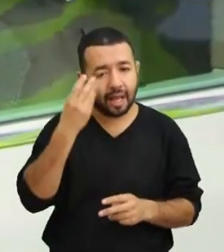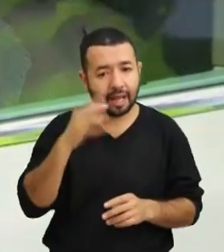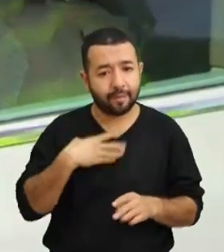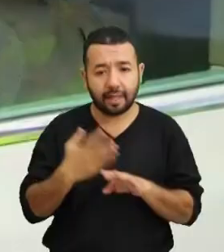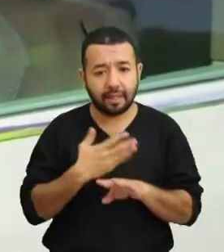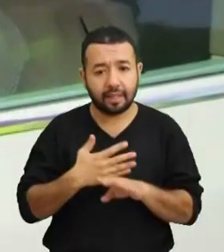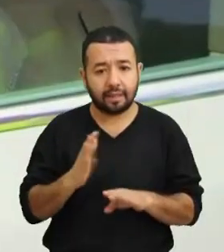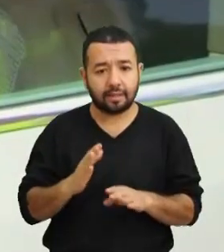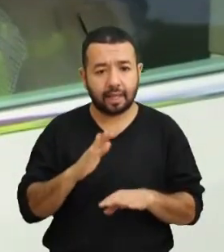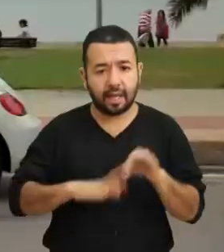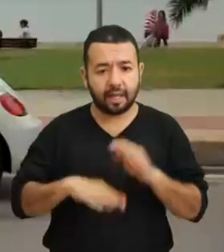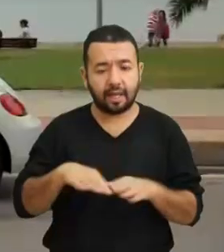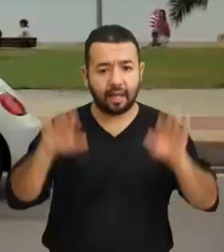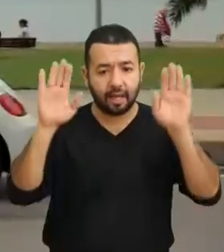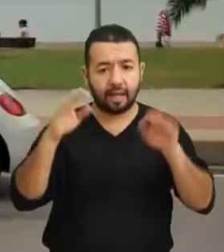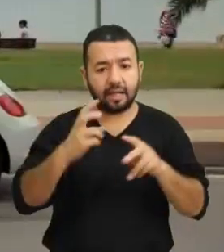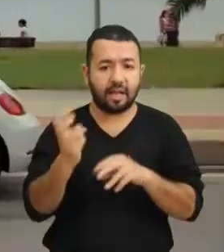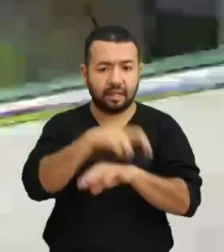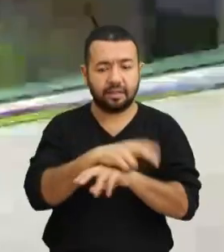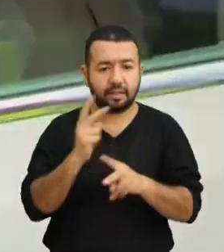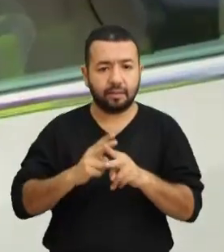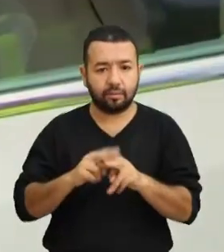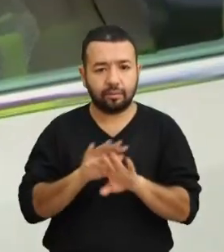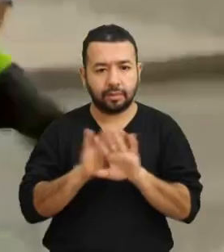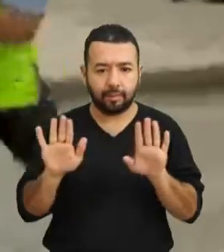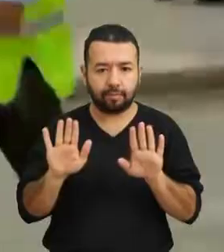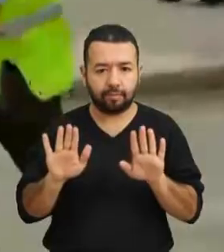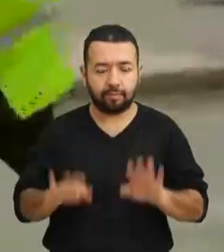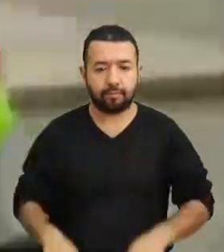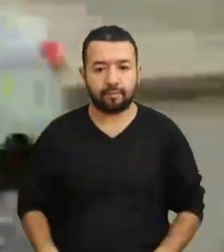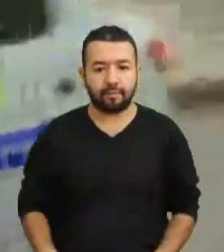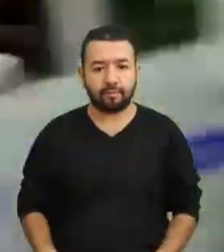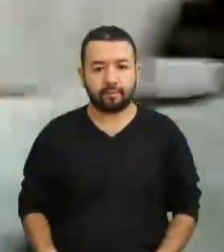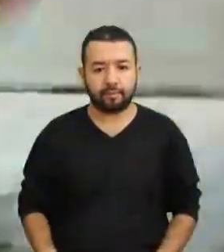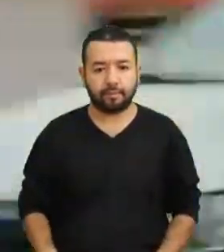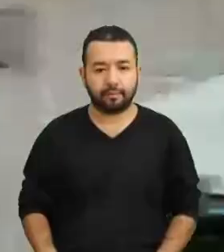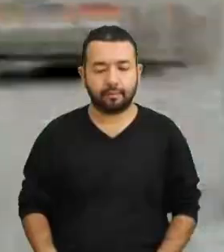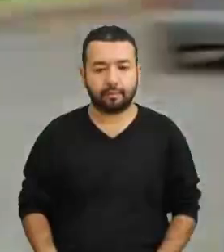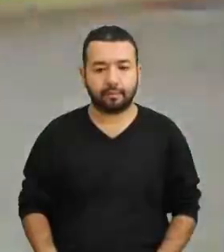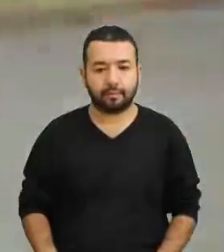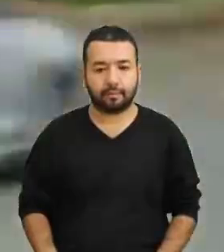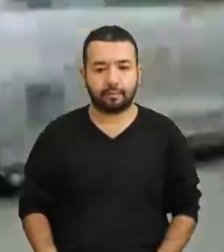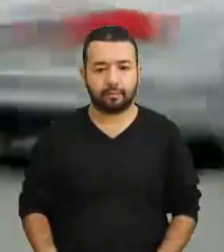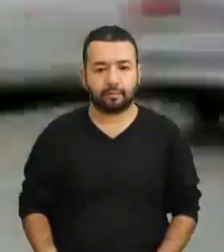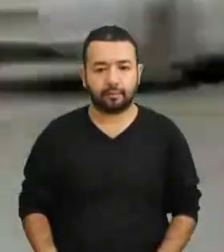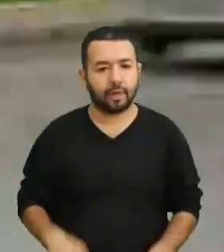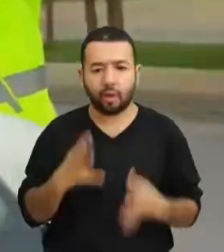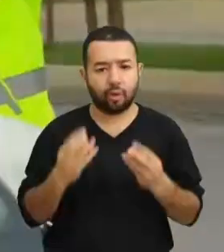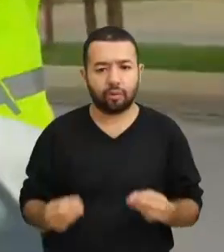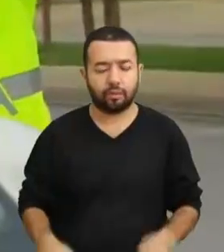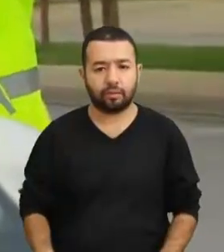İnemem diyorum. Ellerini kaldır ve araçtan aşağı in. Tamam. Silahını Biricik'e doğrulttu. Ne